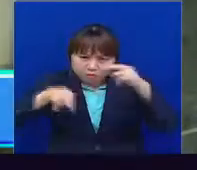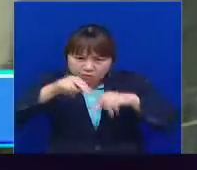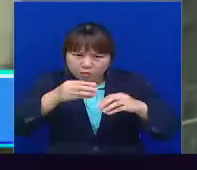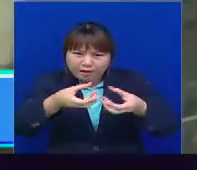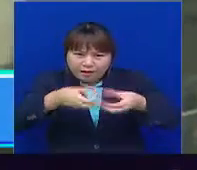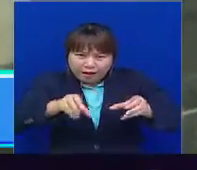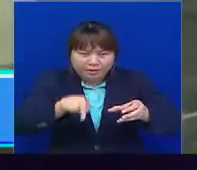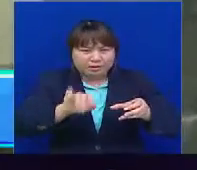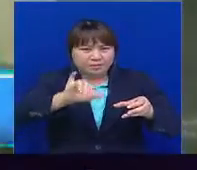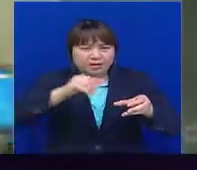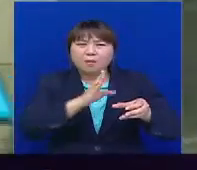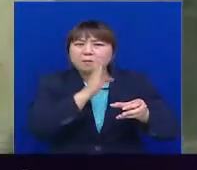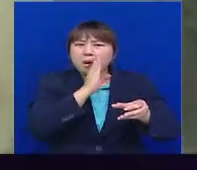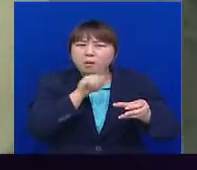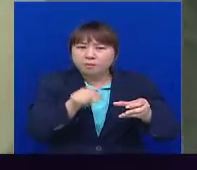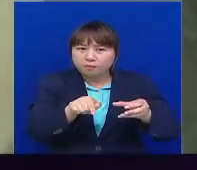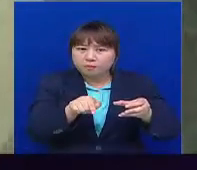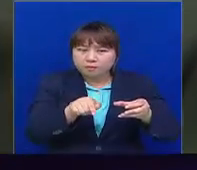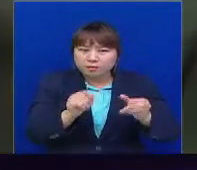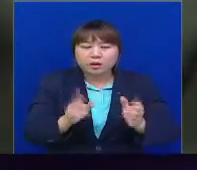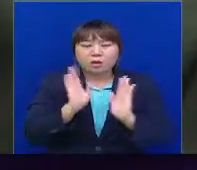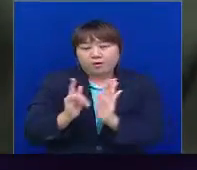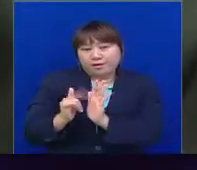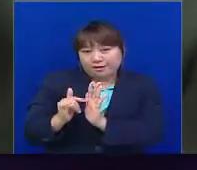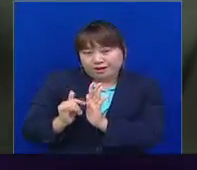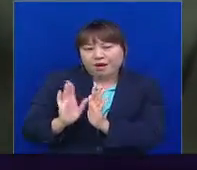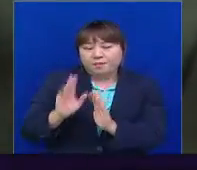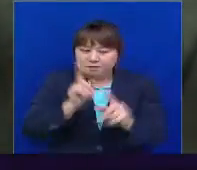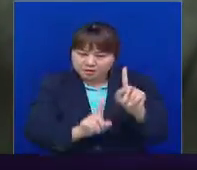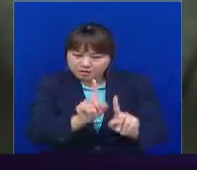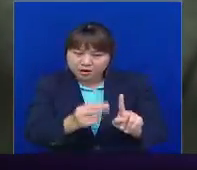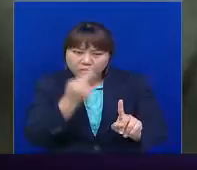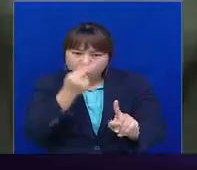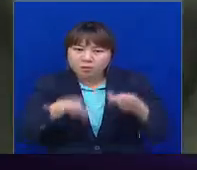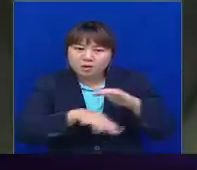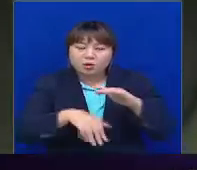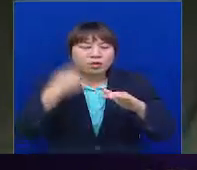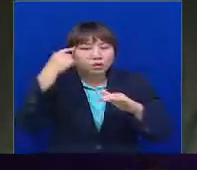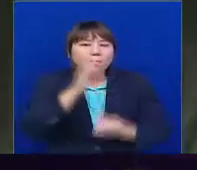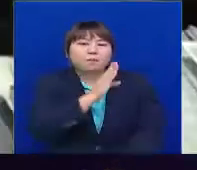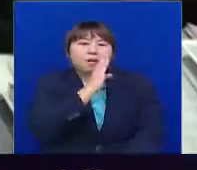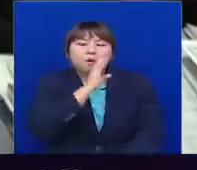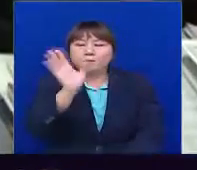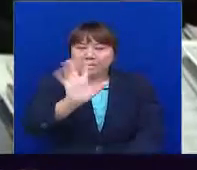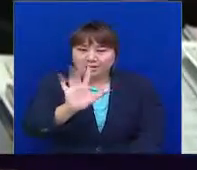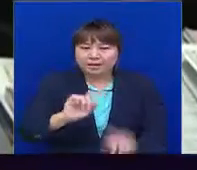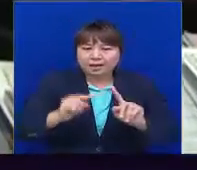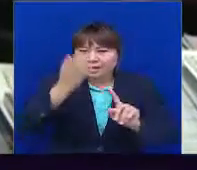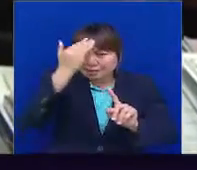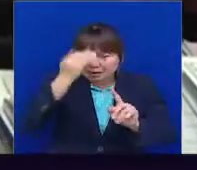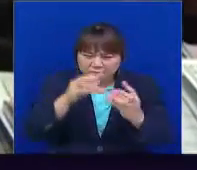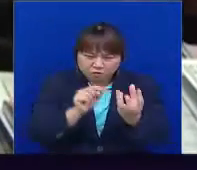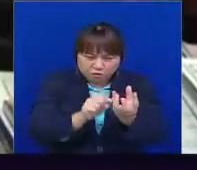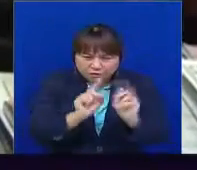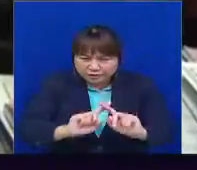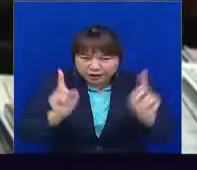ที่สงสัยว่าอาจเป็นไข่ปลอมด้านเภสัชกรชำนาญการประเมินในเบื้องต้นคาดว่าไม่ใช่ไข่ปลอมส่วนสาเหตุที่ทำให้มีลักษณะ